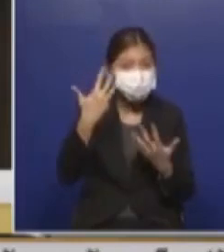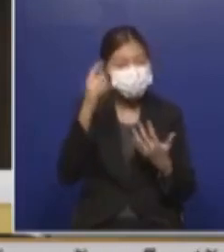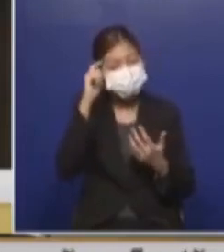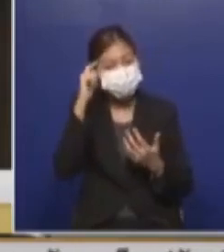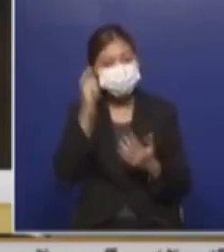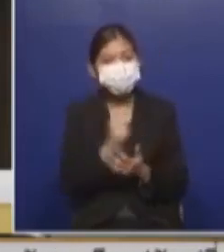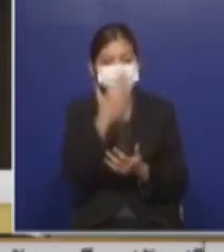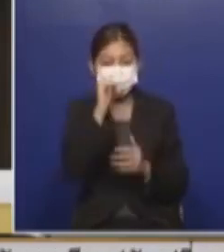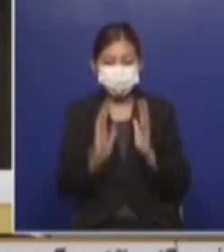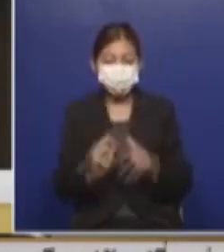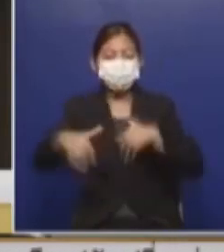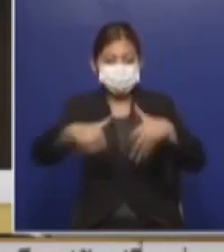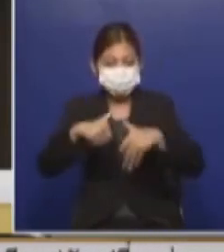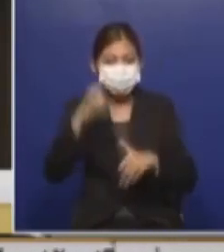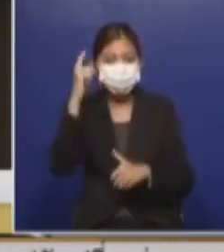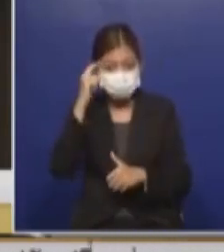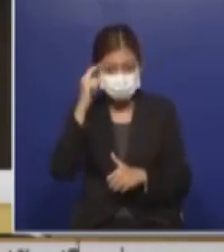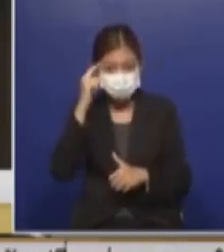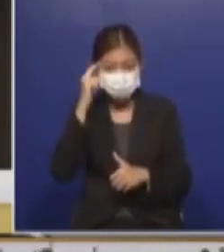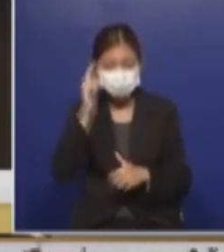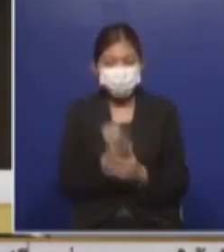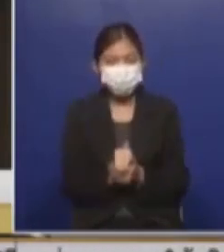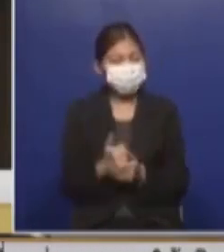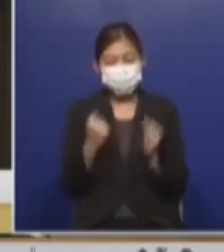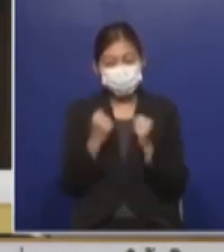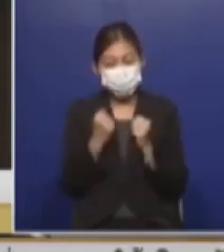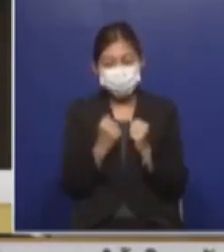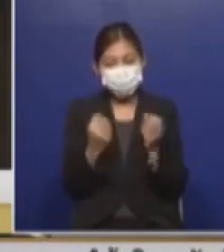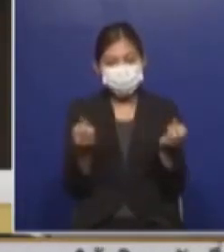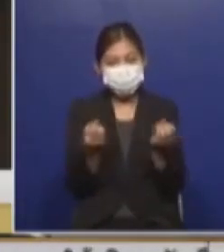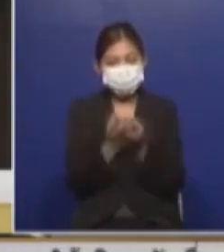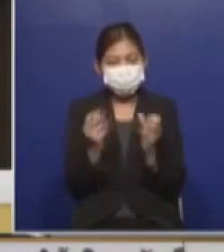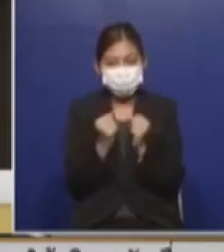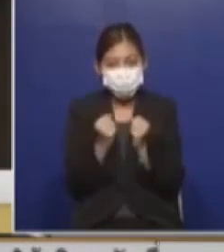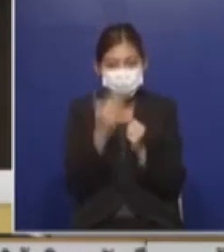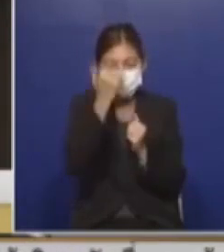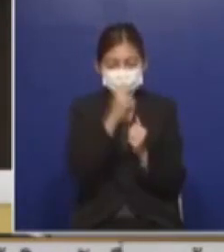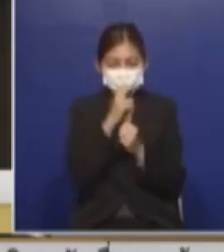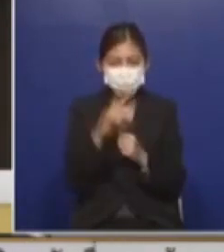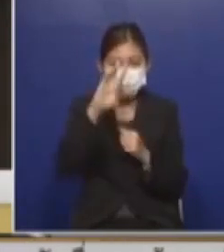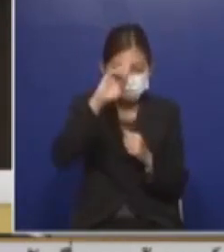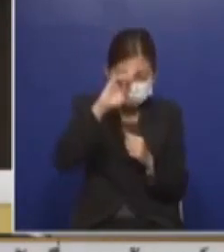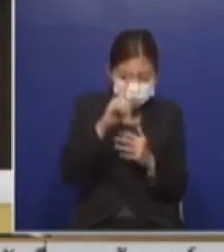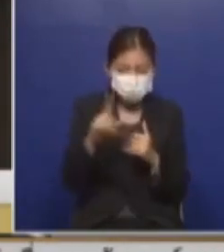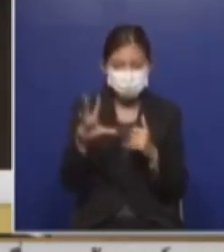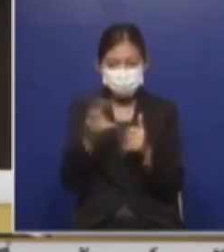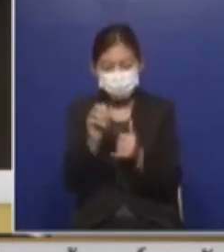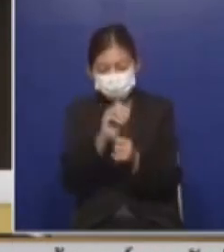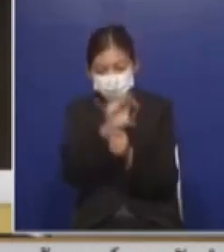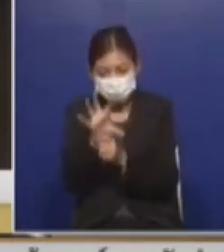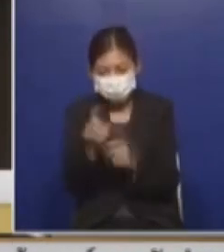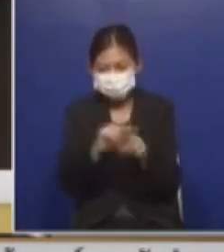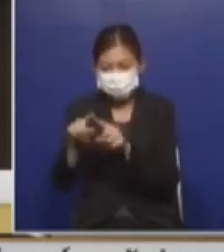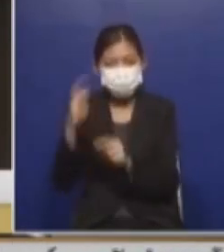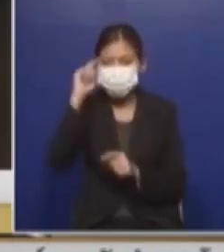นทราบดีว่าอยู่ในสถานการณ์หน้าสิวหน้าขวานประชาชนอยู่ท่ามกลางความเป็นความตายไม่รู้ว่าจะ